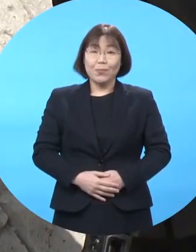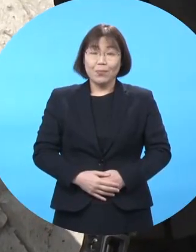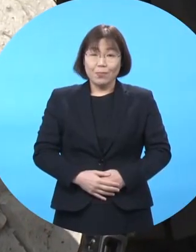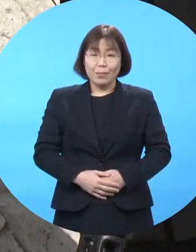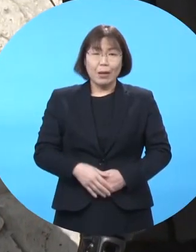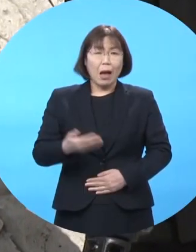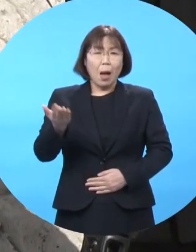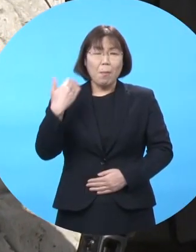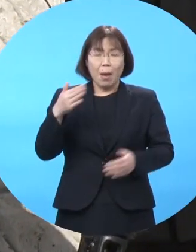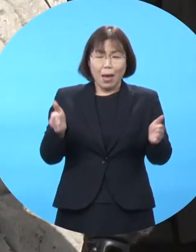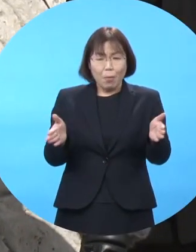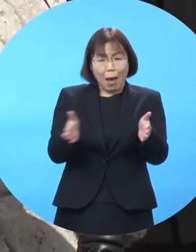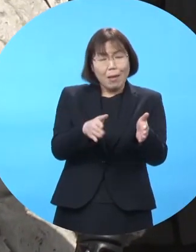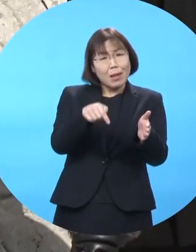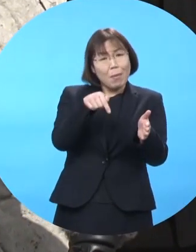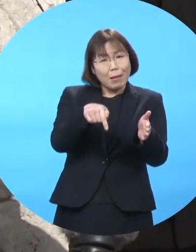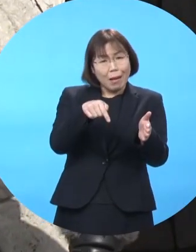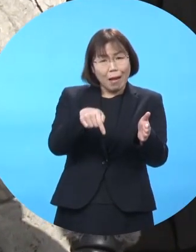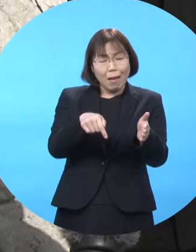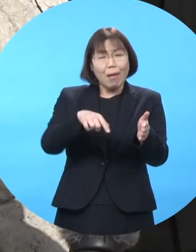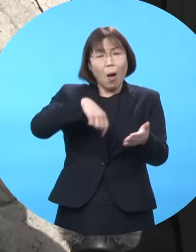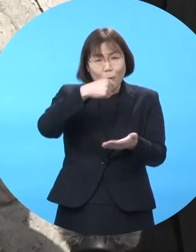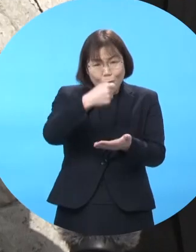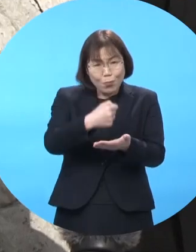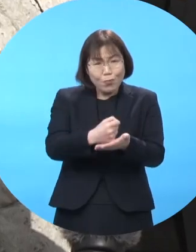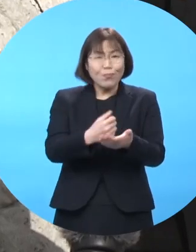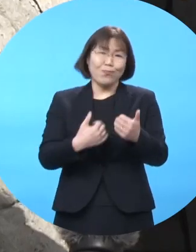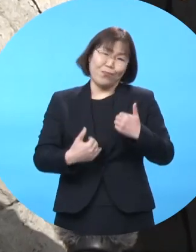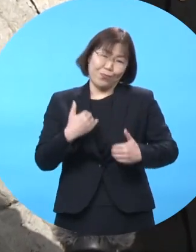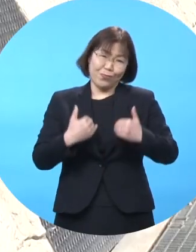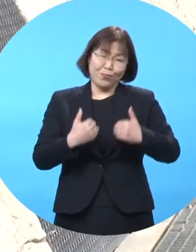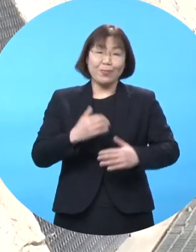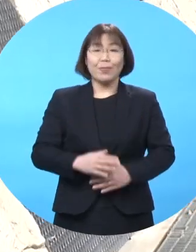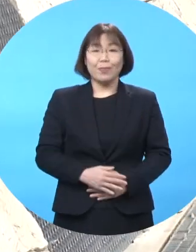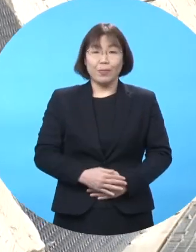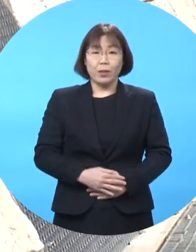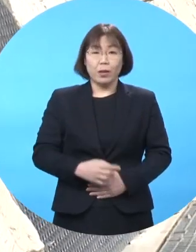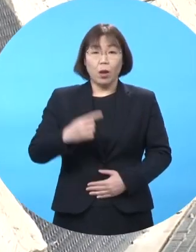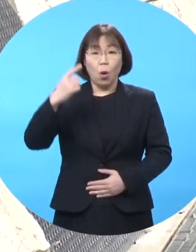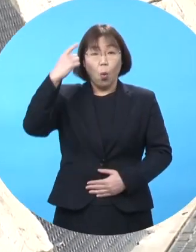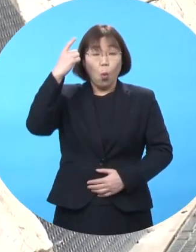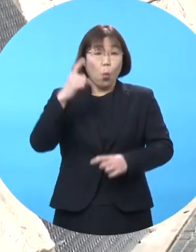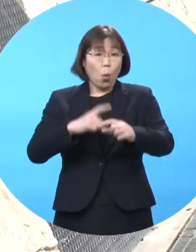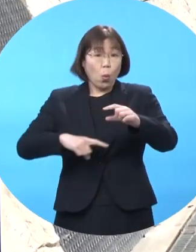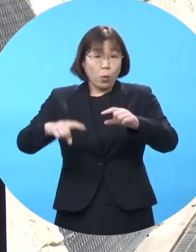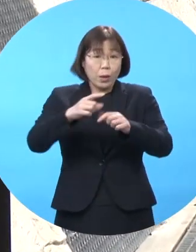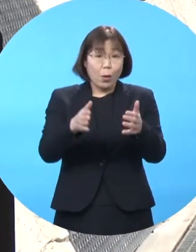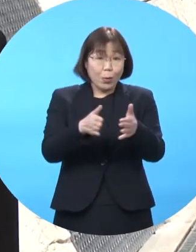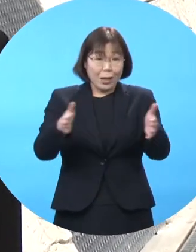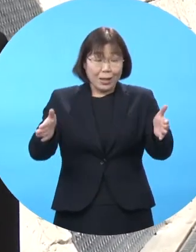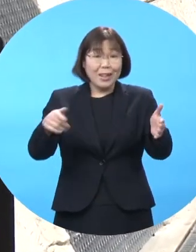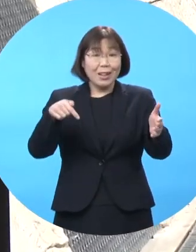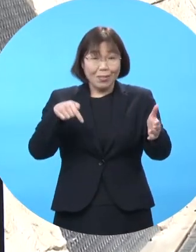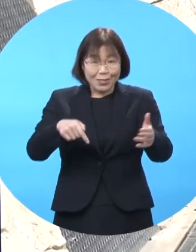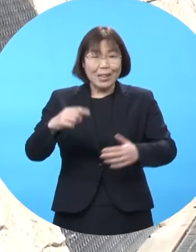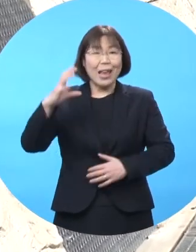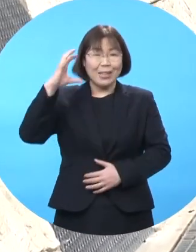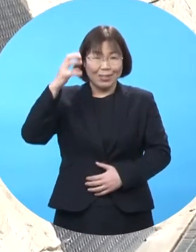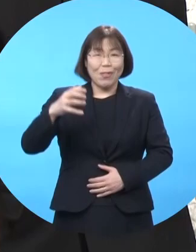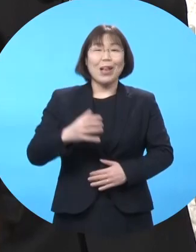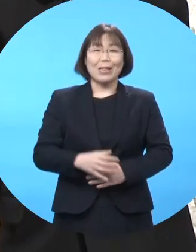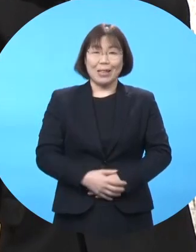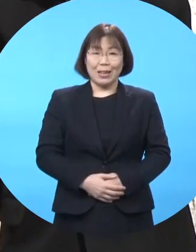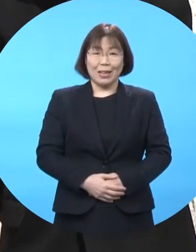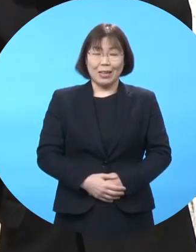道幅が狭かったので開通してくれて、まあとても嬉しいです。 思ったより広くてすごかったです